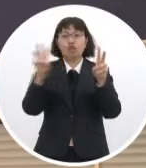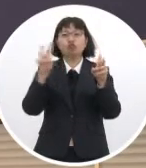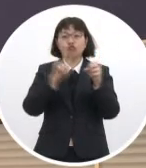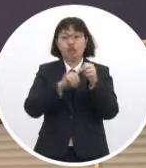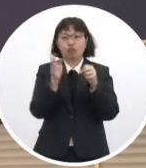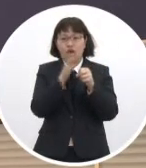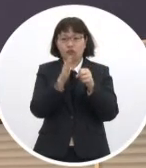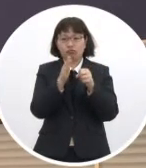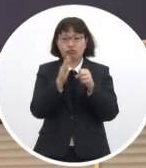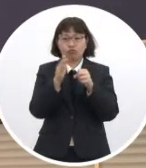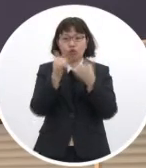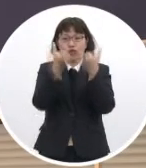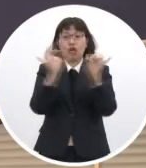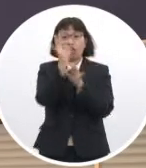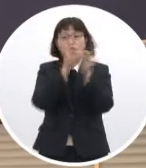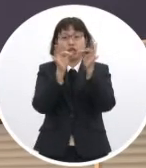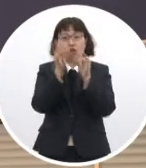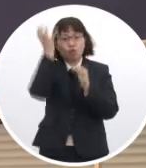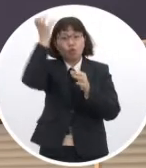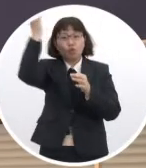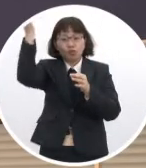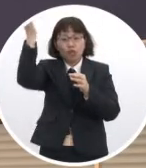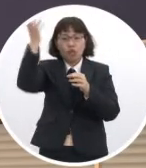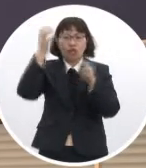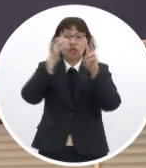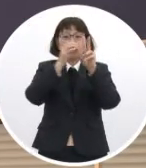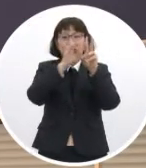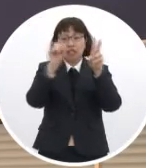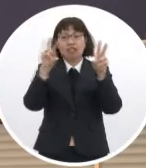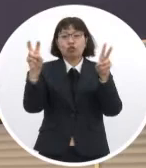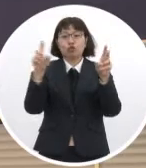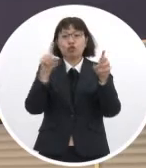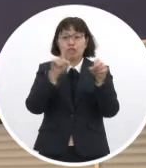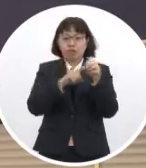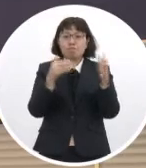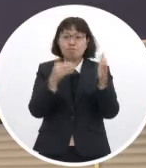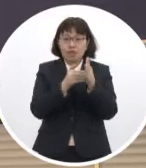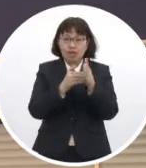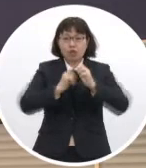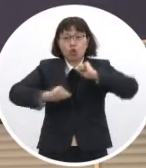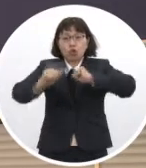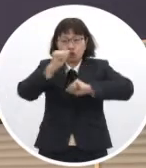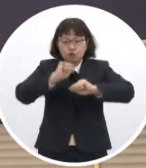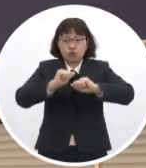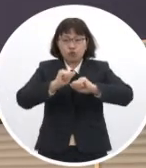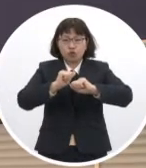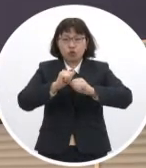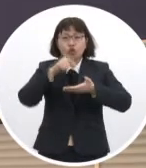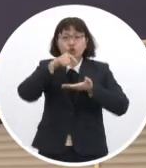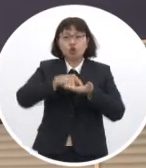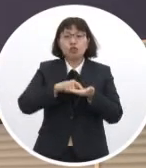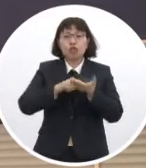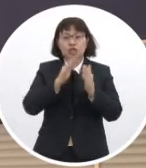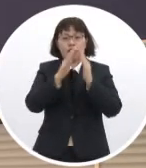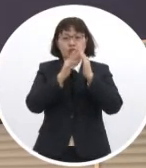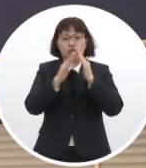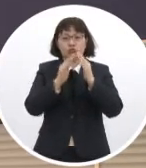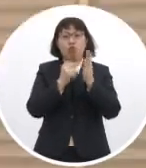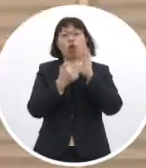年頃の社会経済を展望し、2020年までに取り組むべき重点的な戦略を明らかにしました。